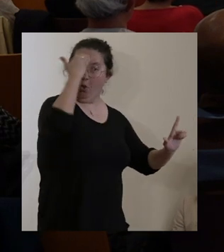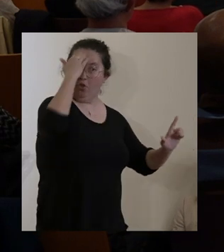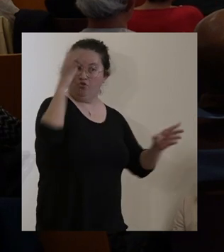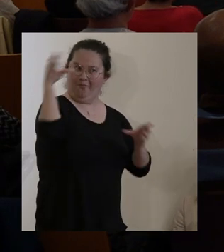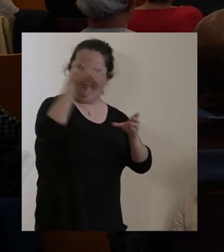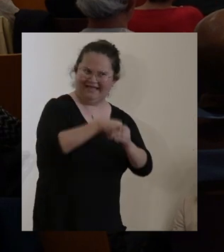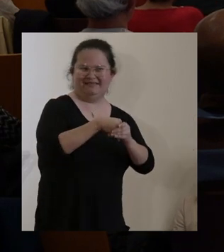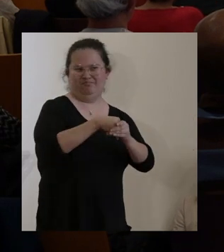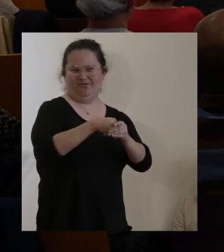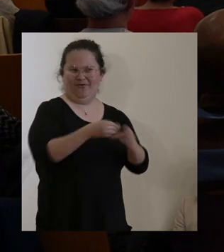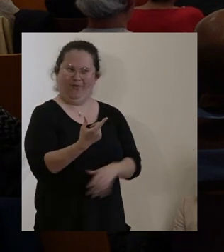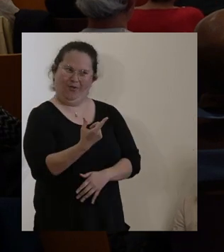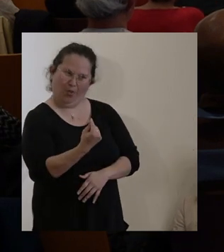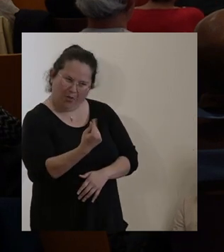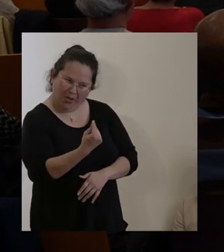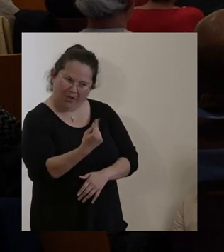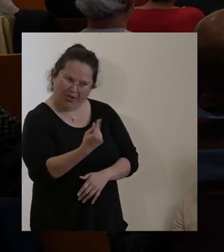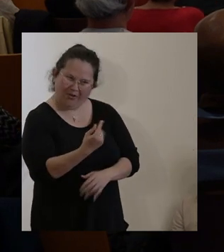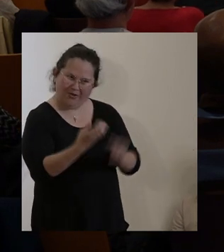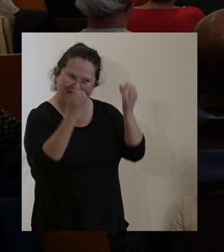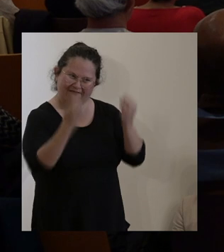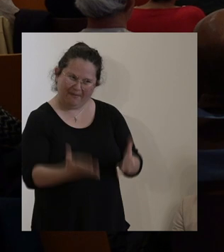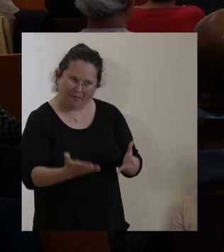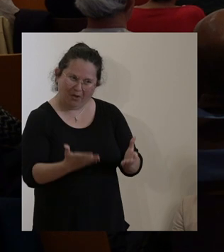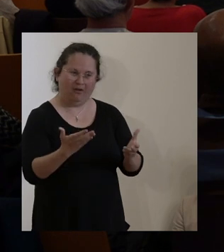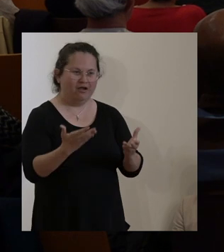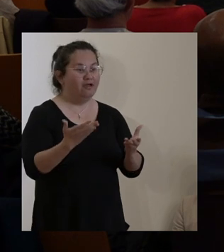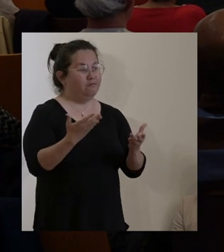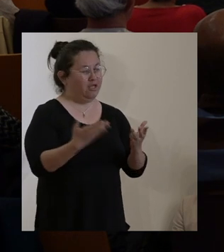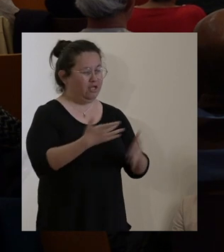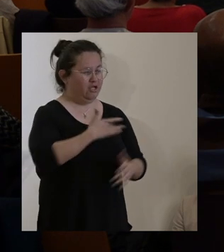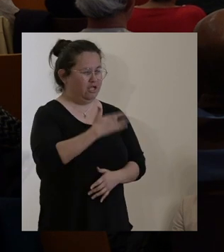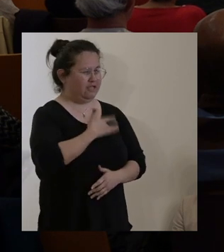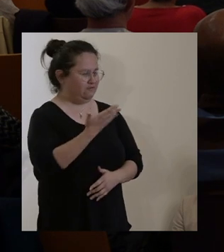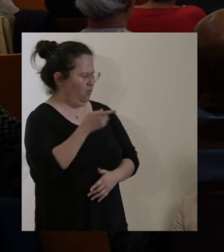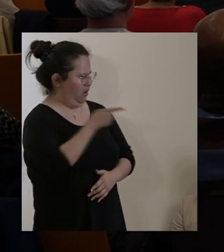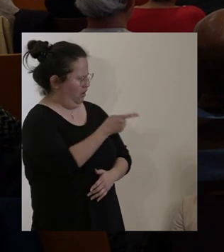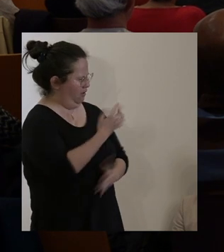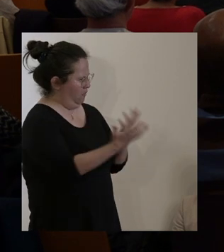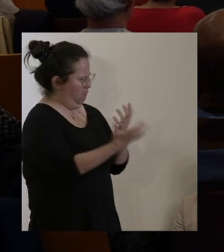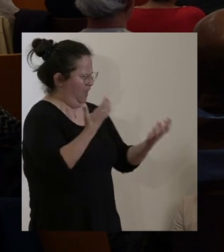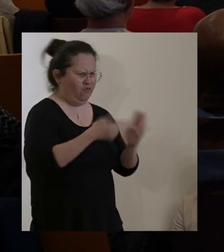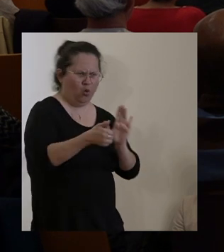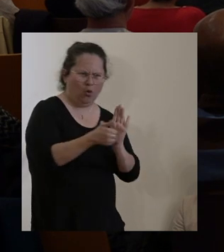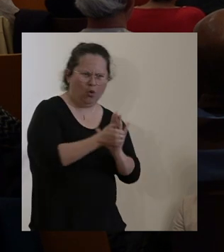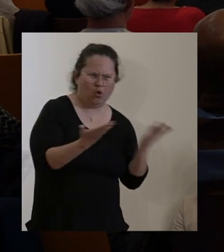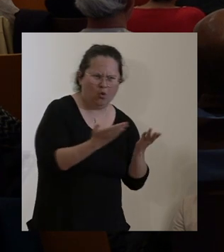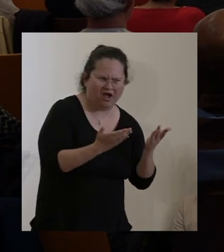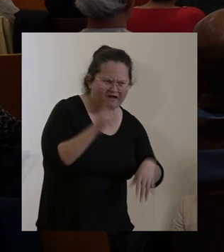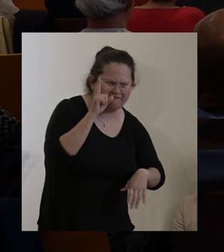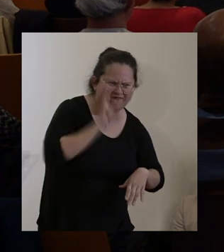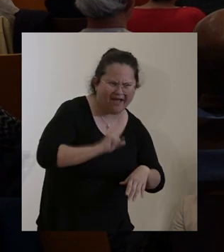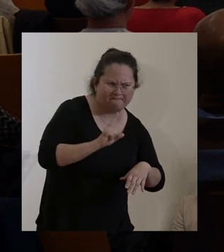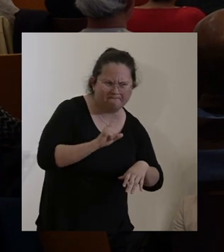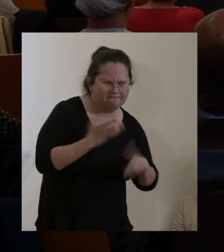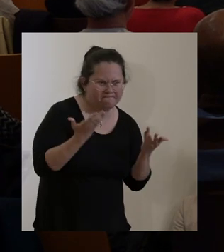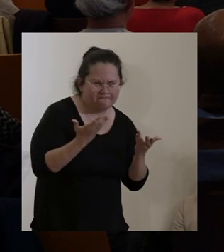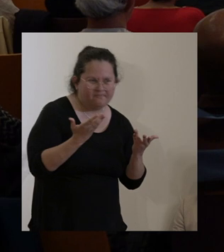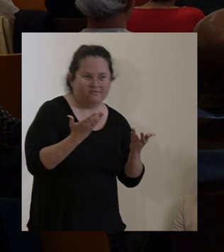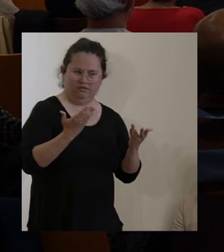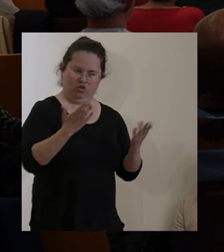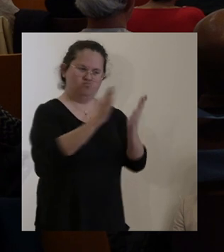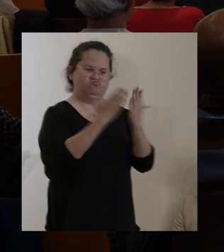est extrêmement intéressant parce qu'il révèle la place de la femme dans le couple. Après tout, si elle est représentée, notamment à l'égal